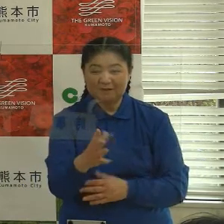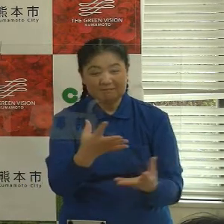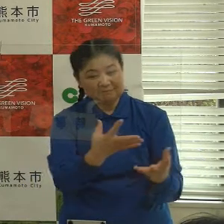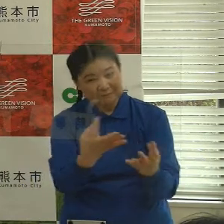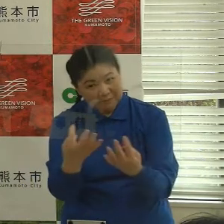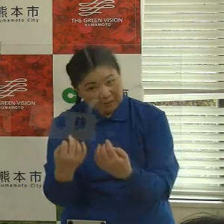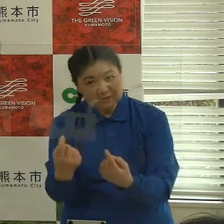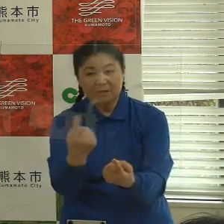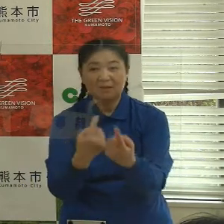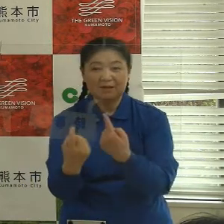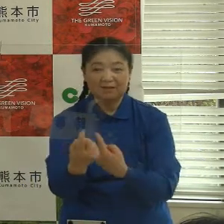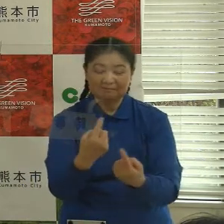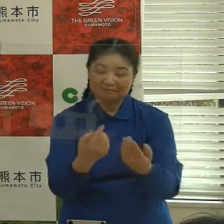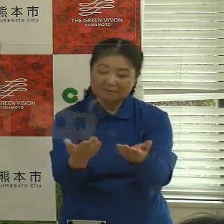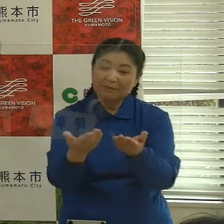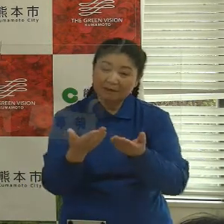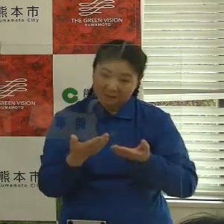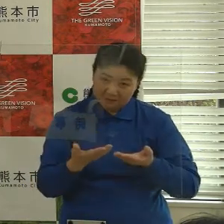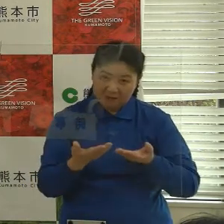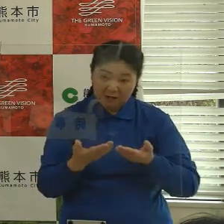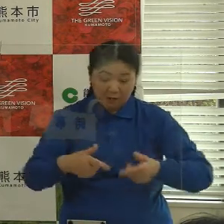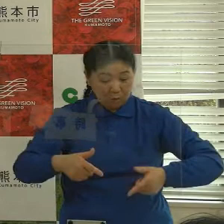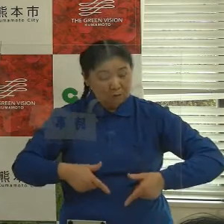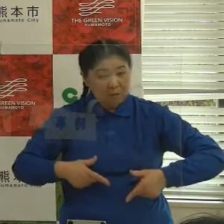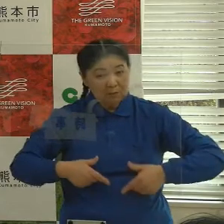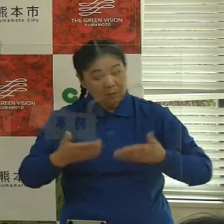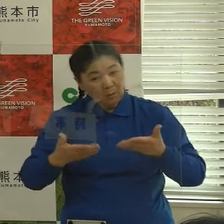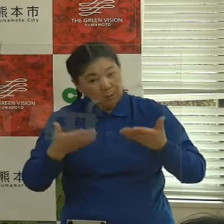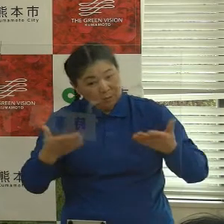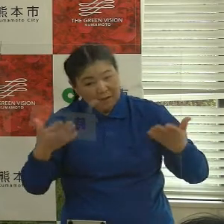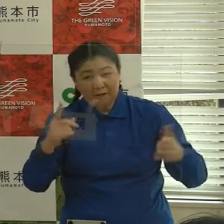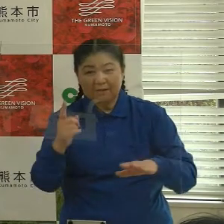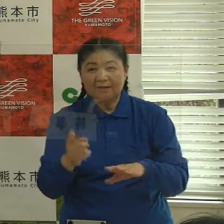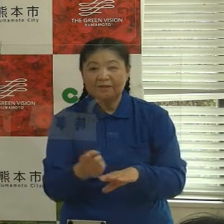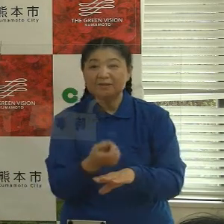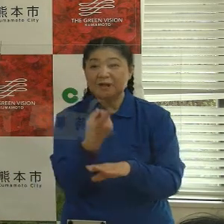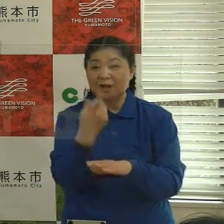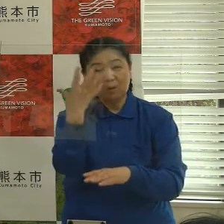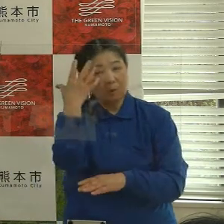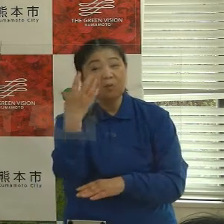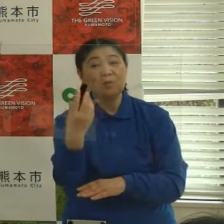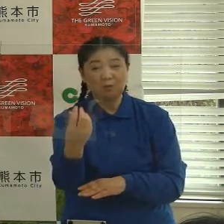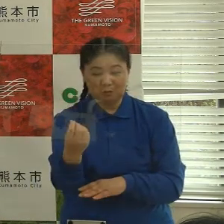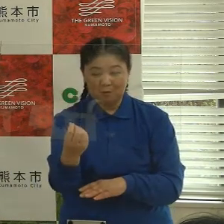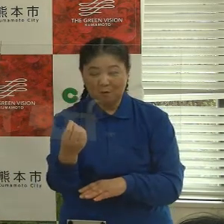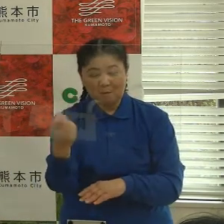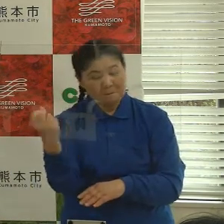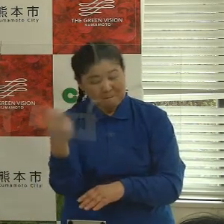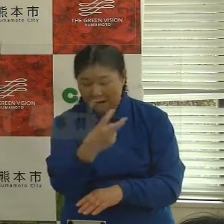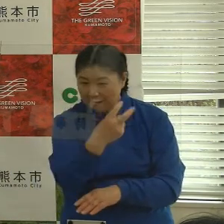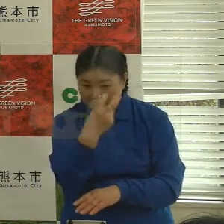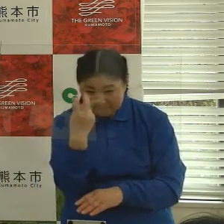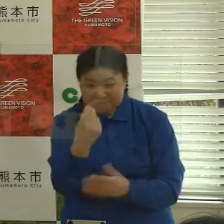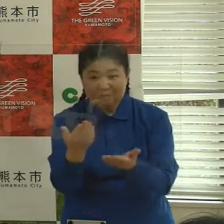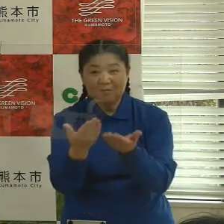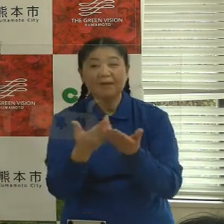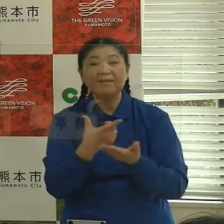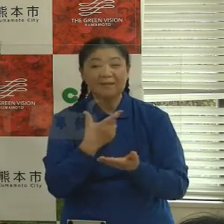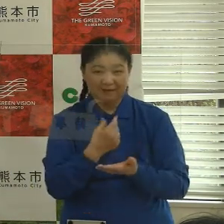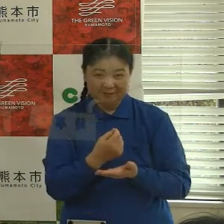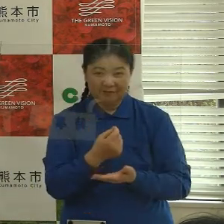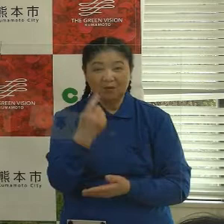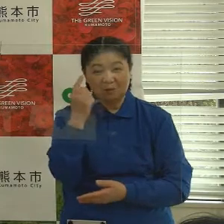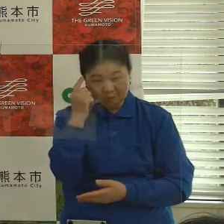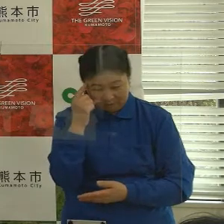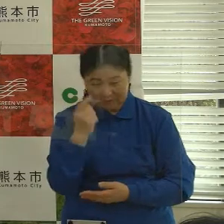多くの方々にご来場いただき熊本の豊かな自然の魅力を再発見していただきたいと